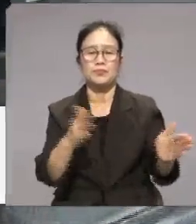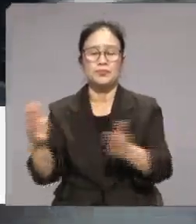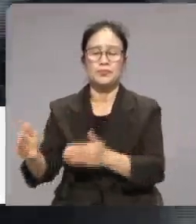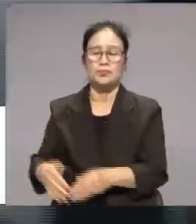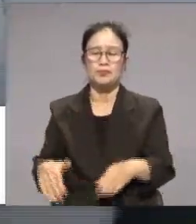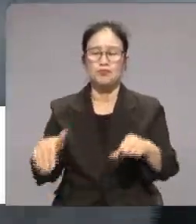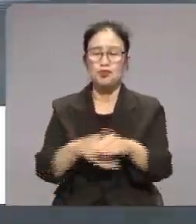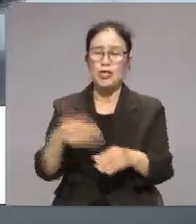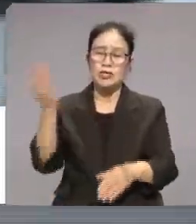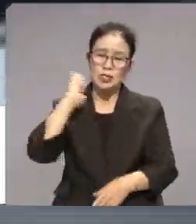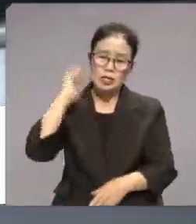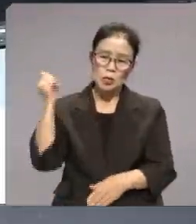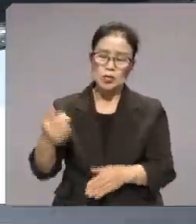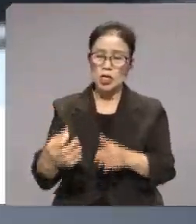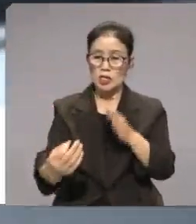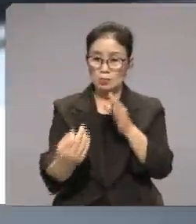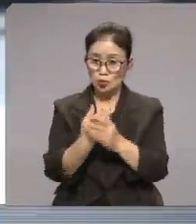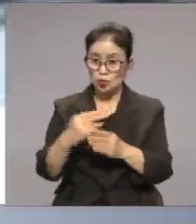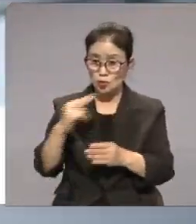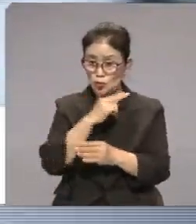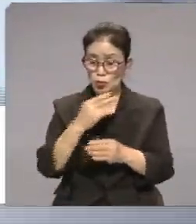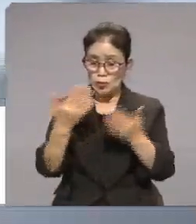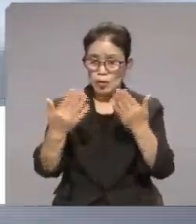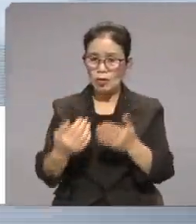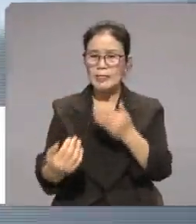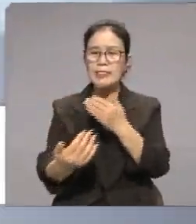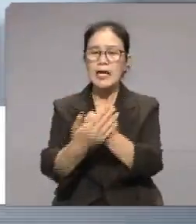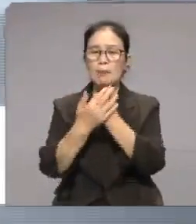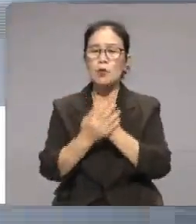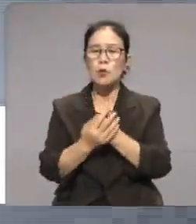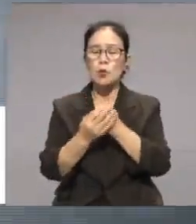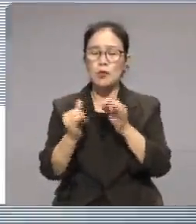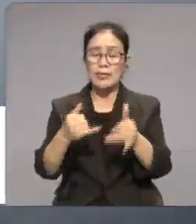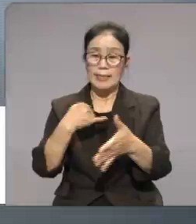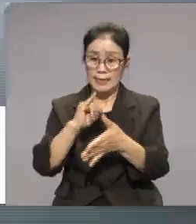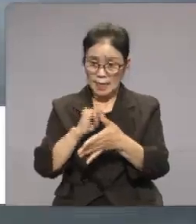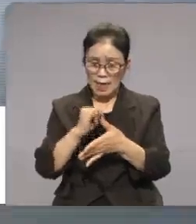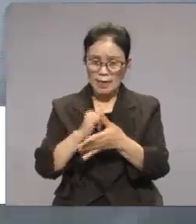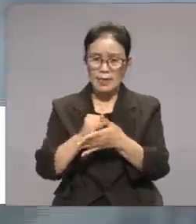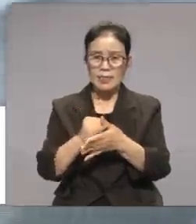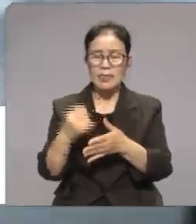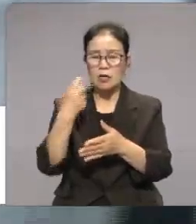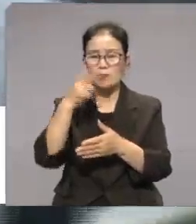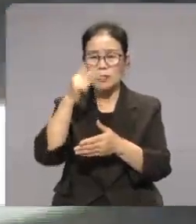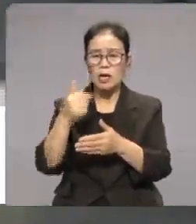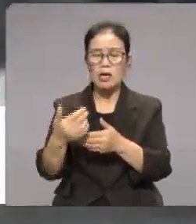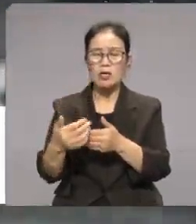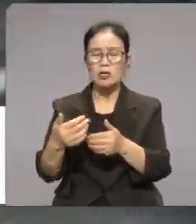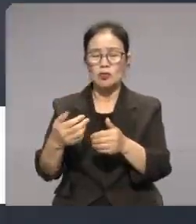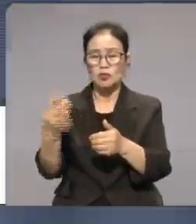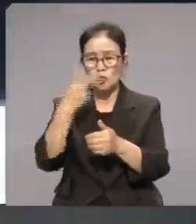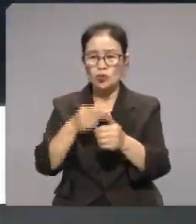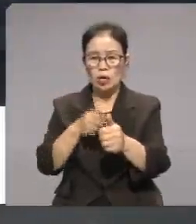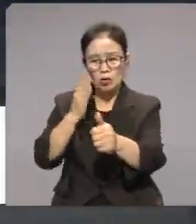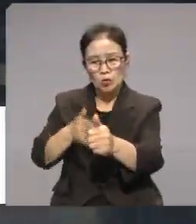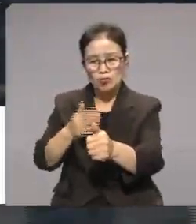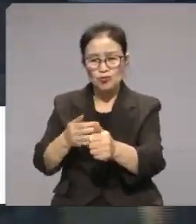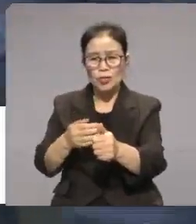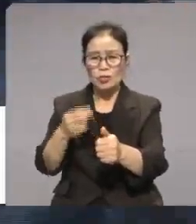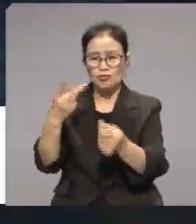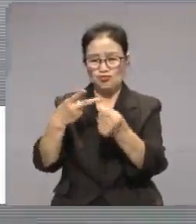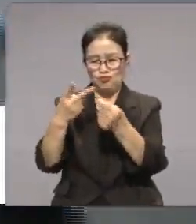문재인 전 대통령 뇌물수수 의혹 사건 참고인인 문 전 대통령 딸 자혜 씨가 검찰 참고인 조사 요구에 재차